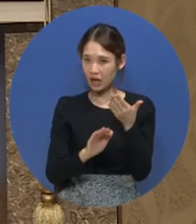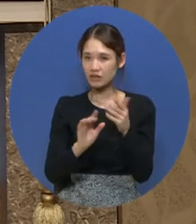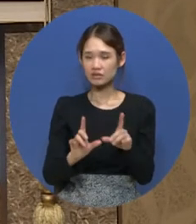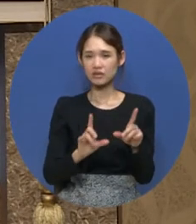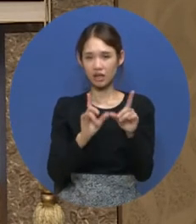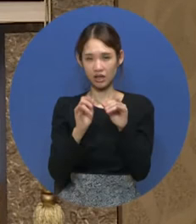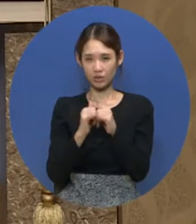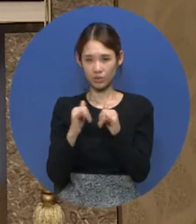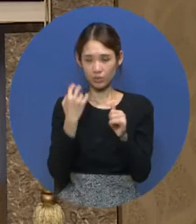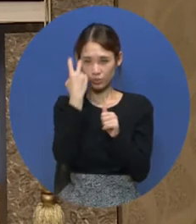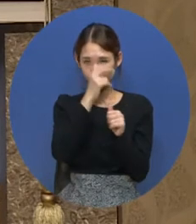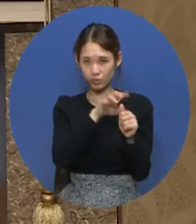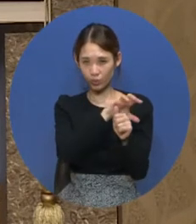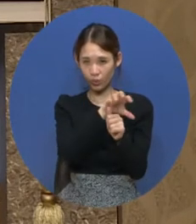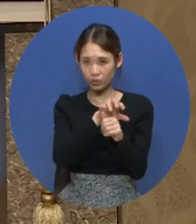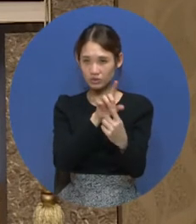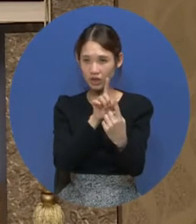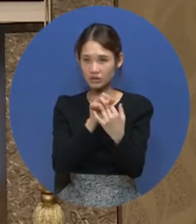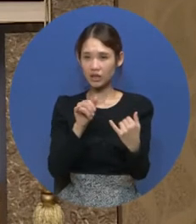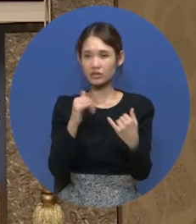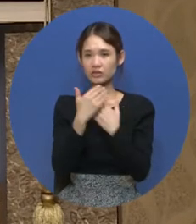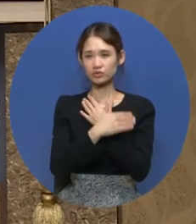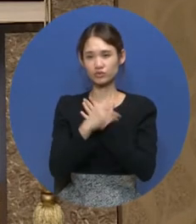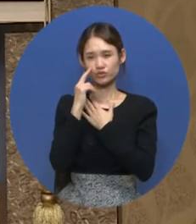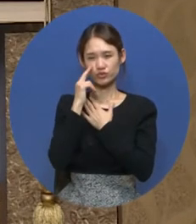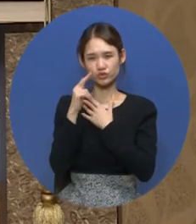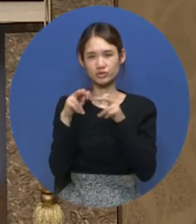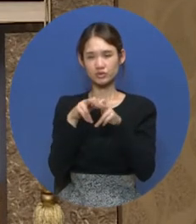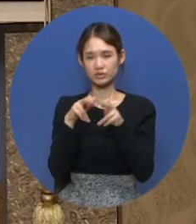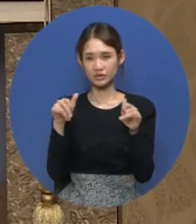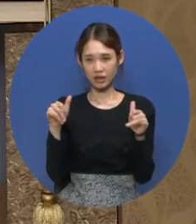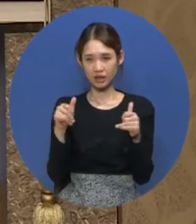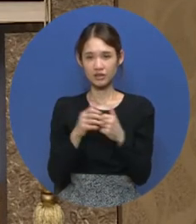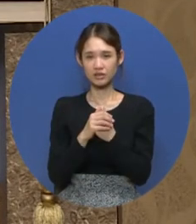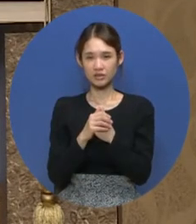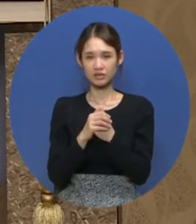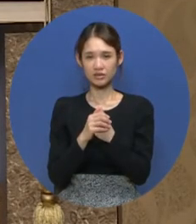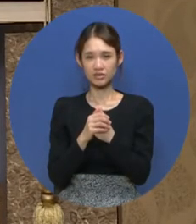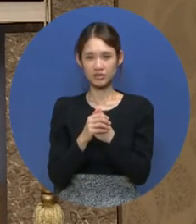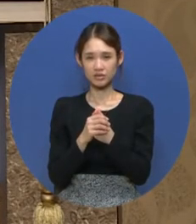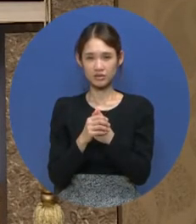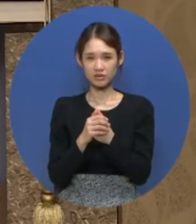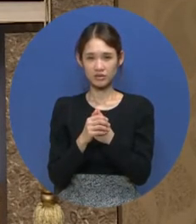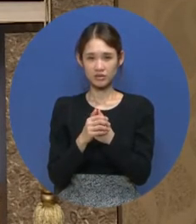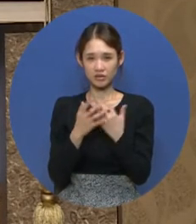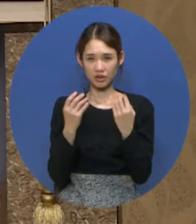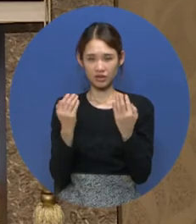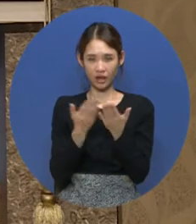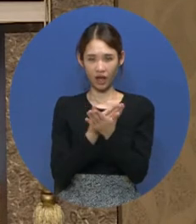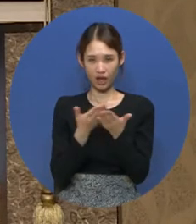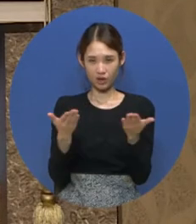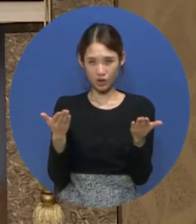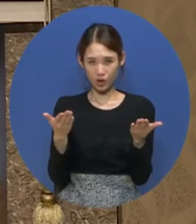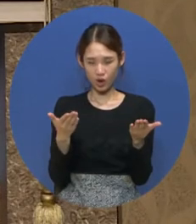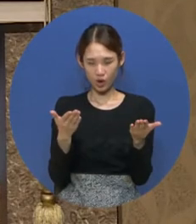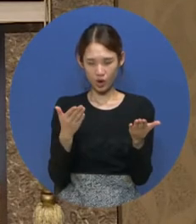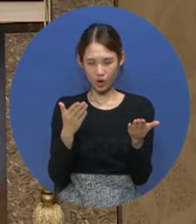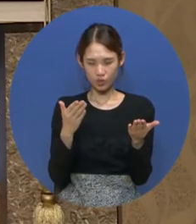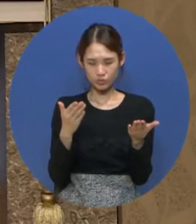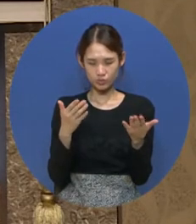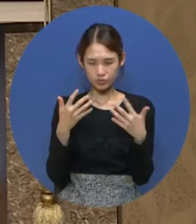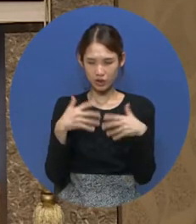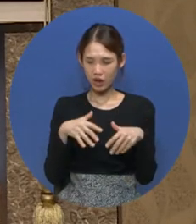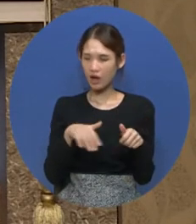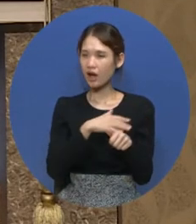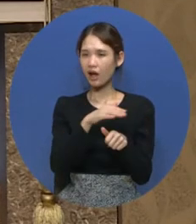그런 생활보호대상자 중에서도 어 중증장애인 데 많은 분들한테 다 나눠드릴 수 있는 여력이